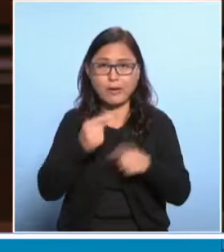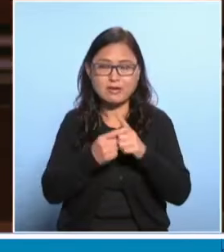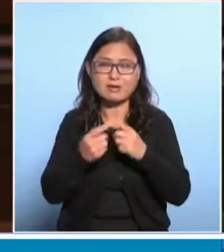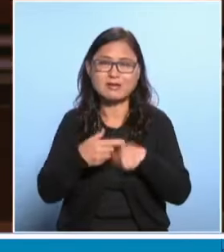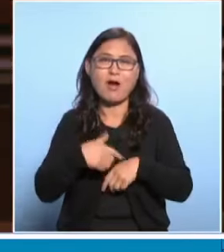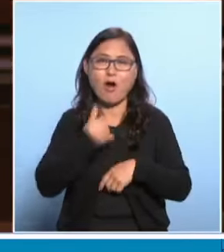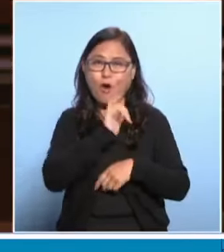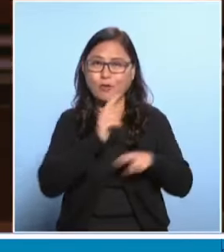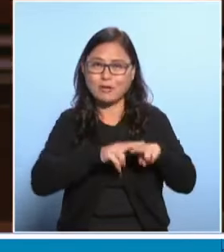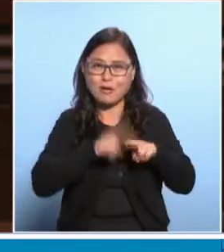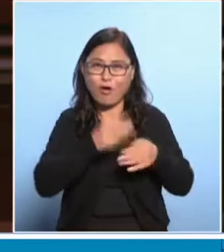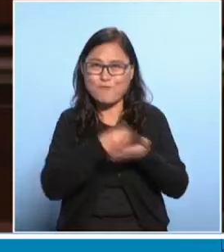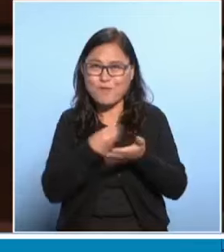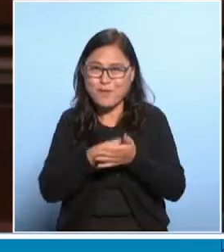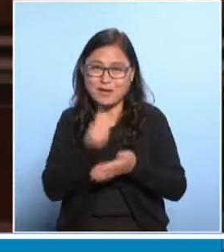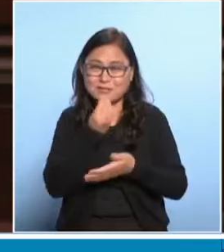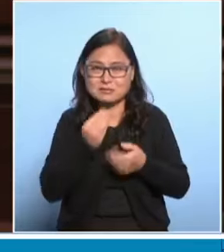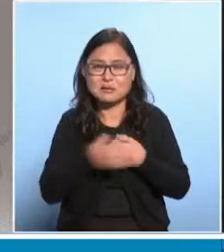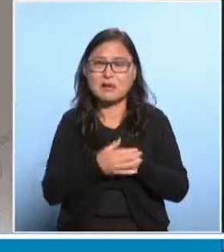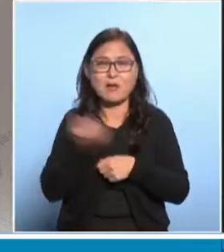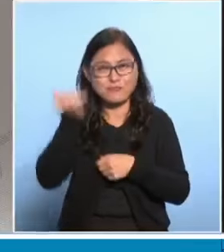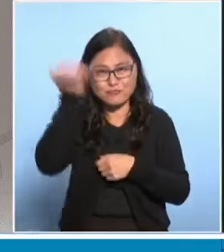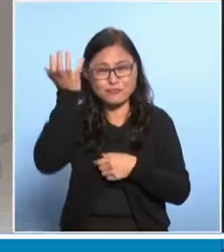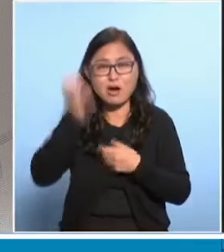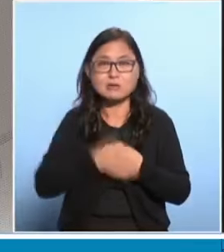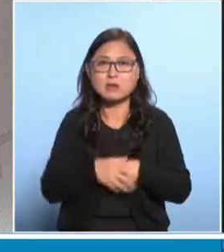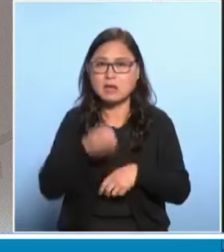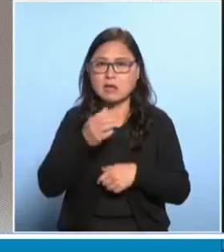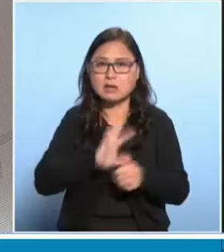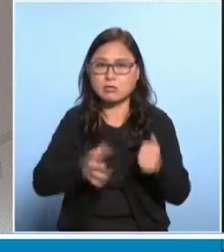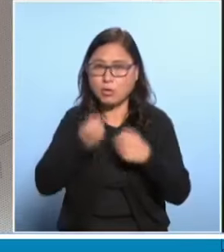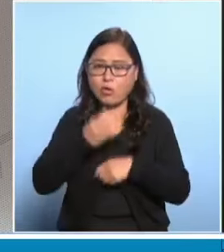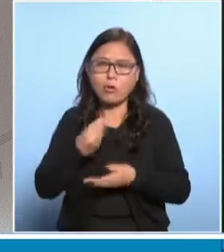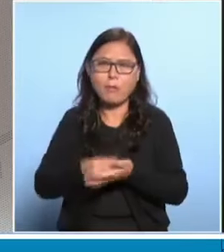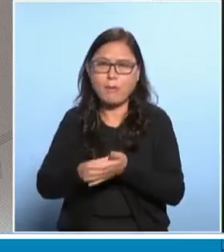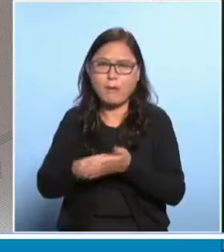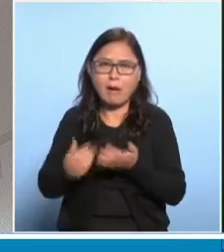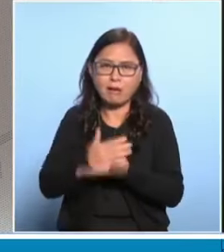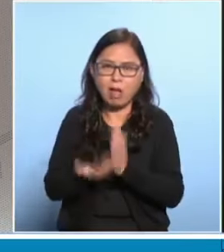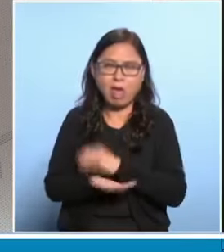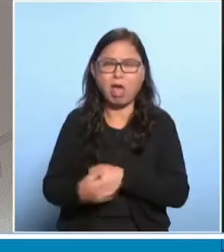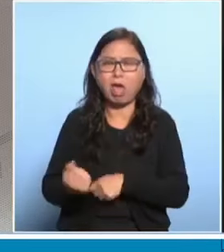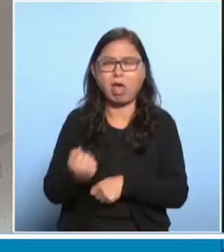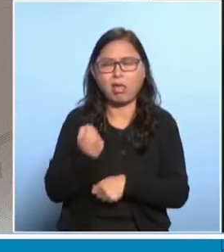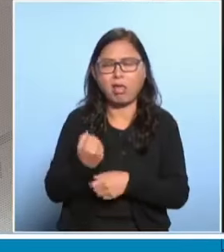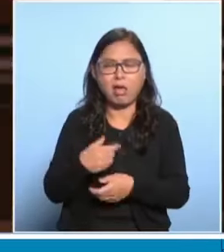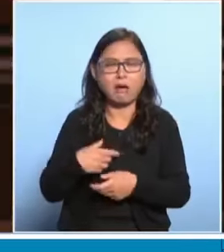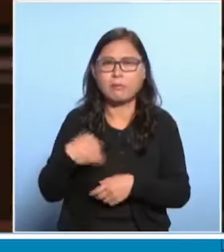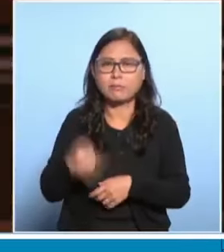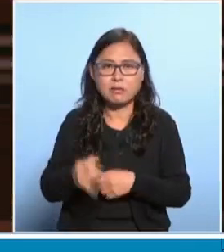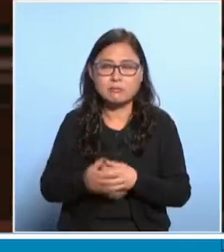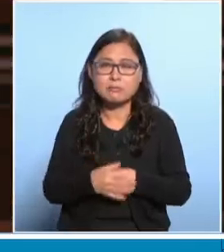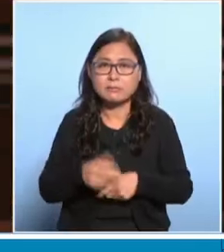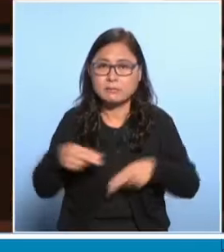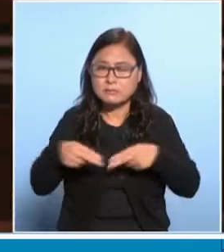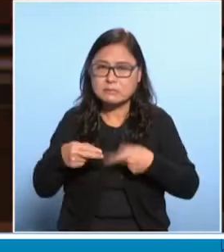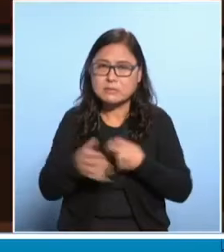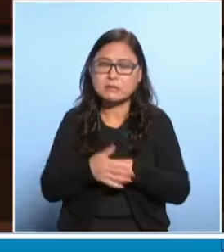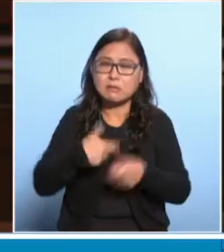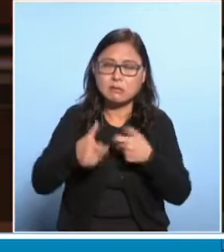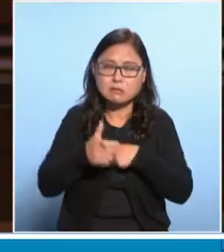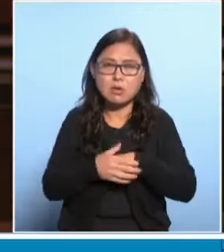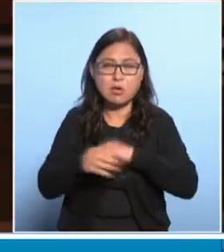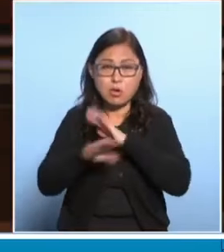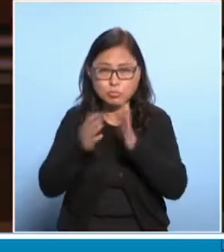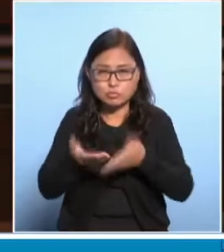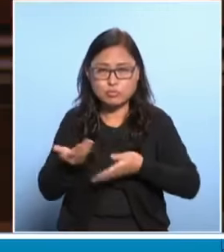北上消費熱潮，造成本港消費動力不足，飲食、餐飲、零售等行業未出現預期